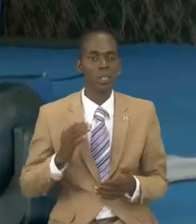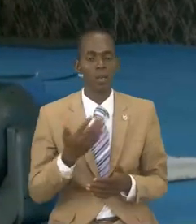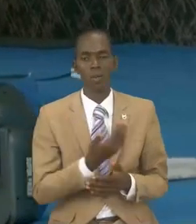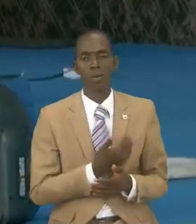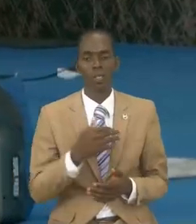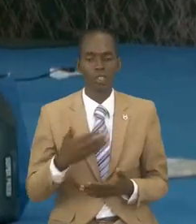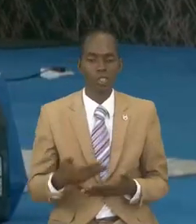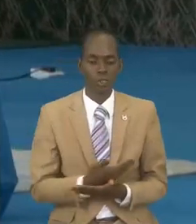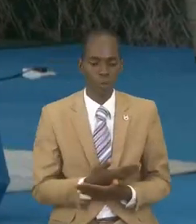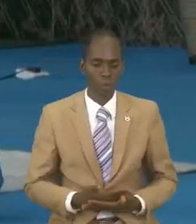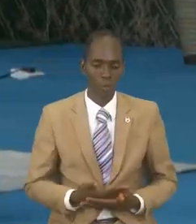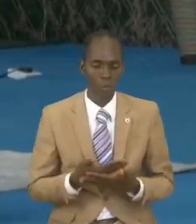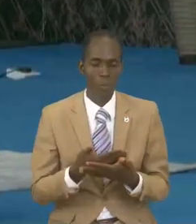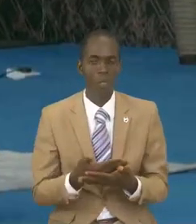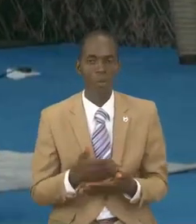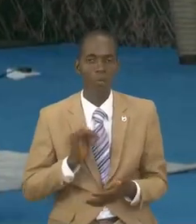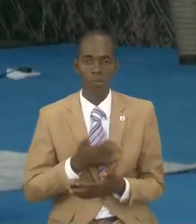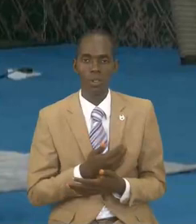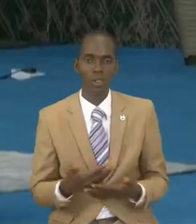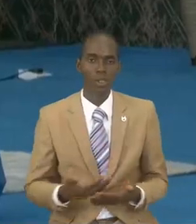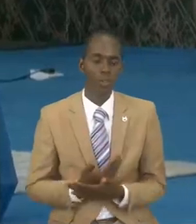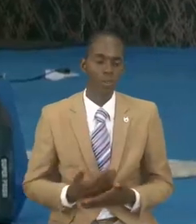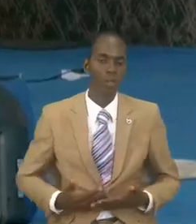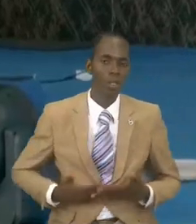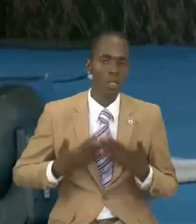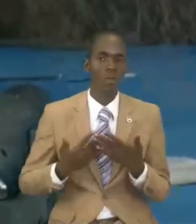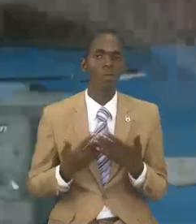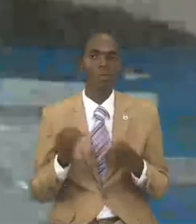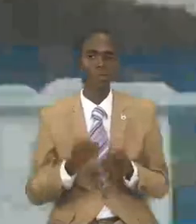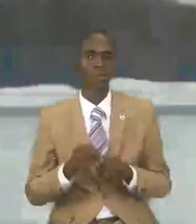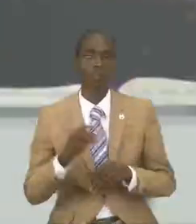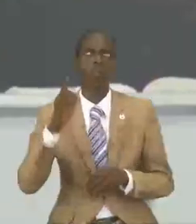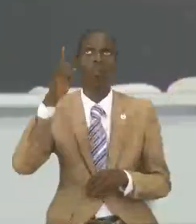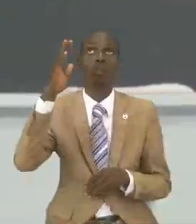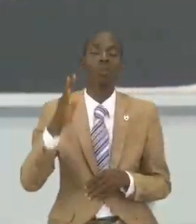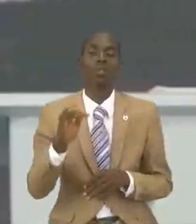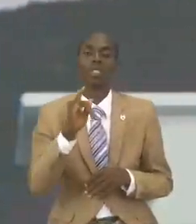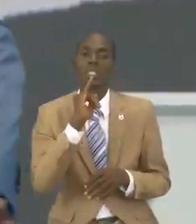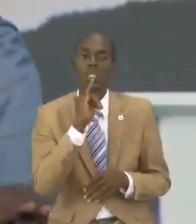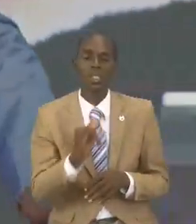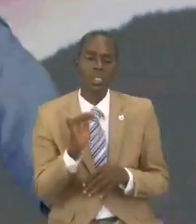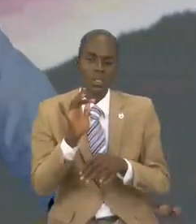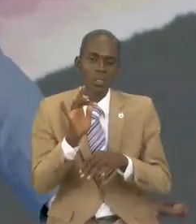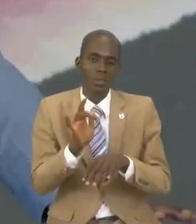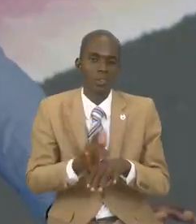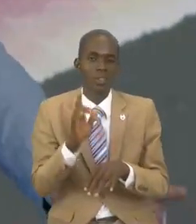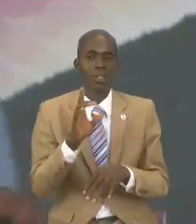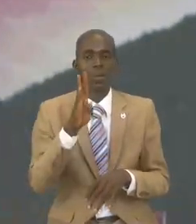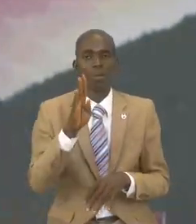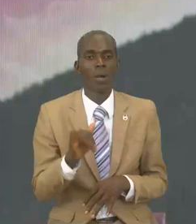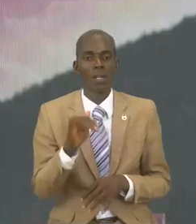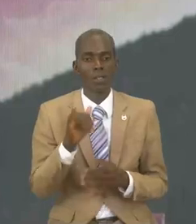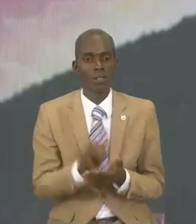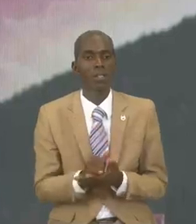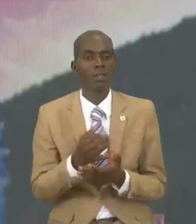notre régénération, notre arrivée à Dieu a été